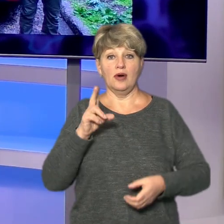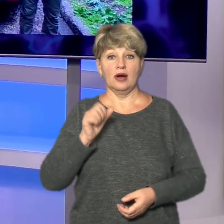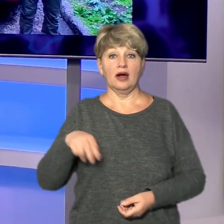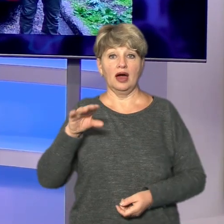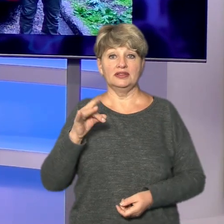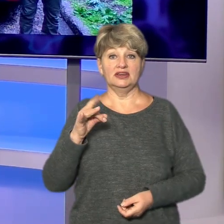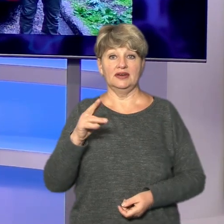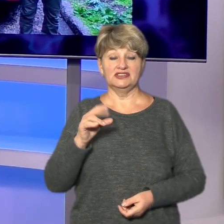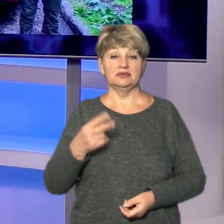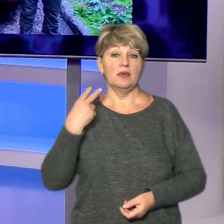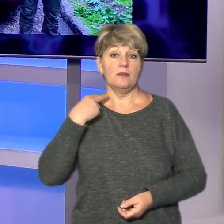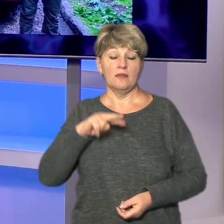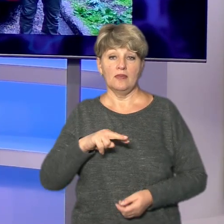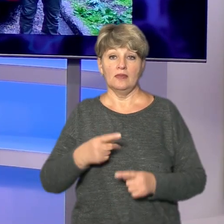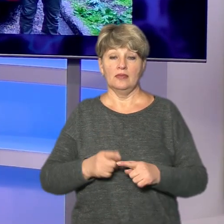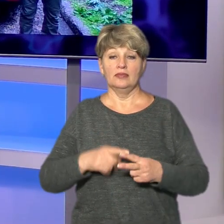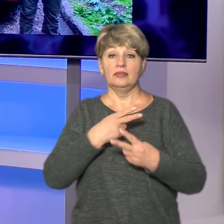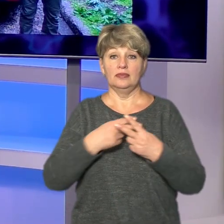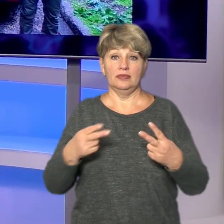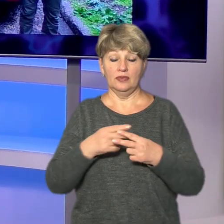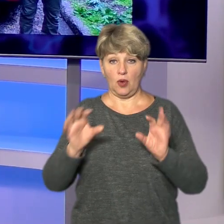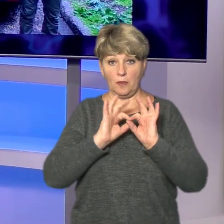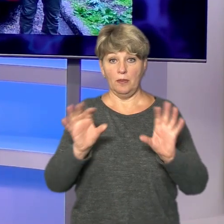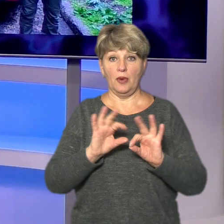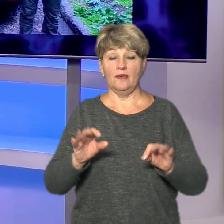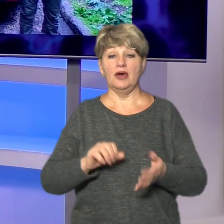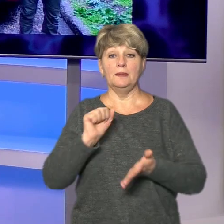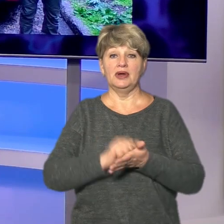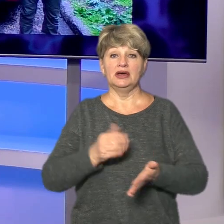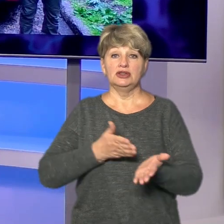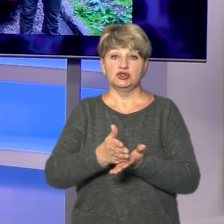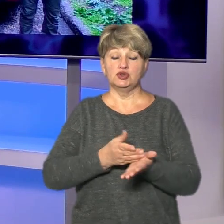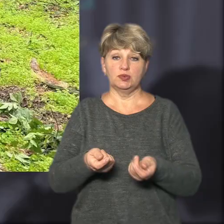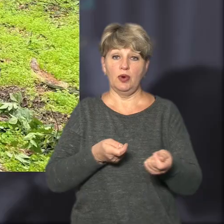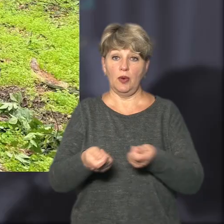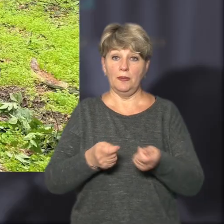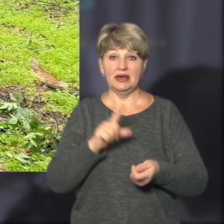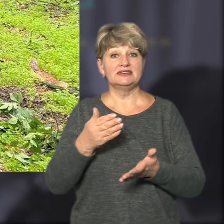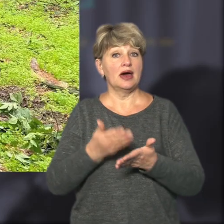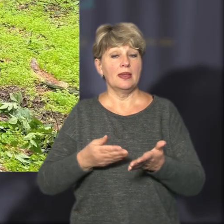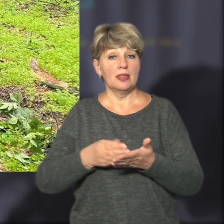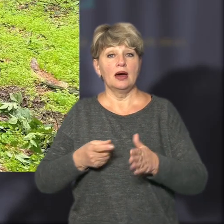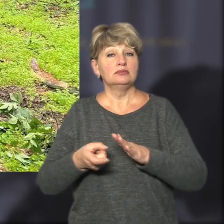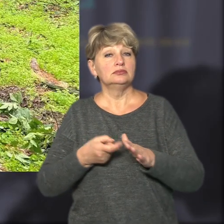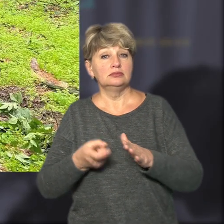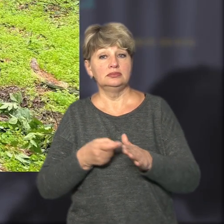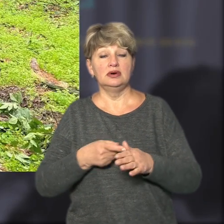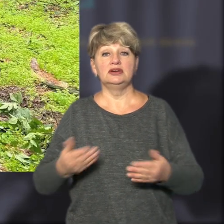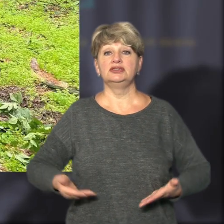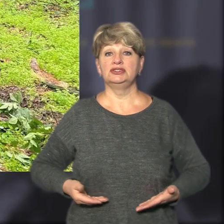запобіжний захід тримання під вартою повідомили суспільному прес-службі управління за даними слідства мешканець